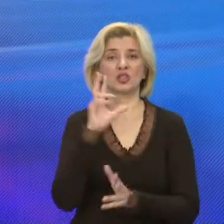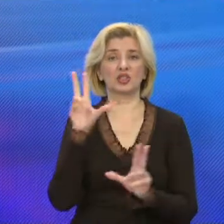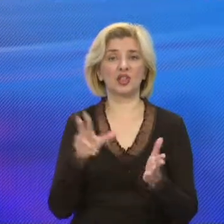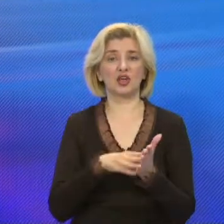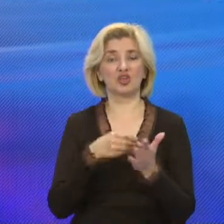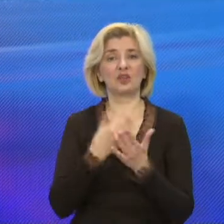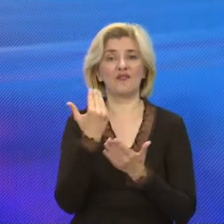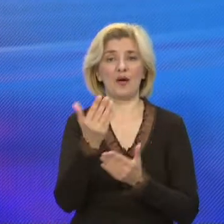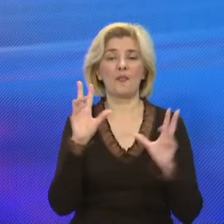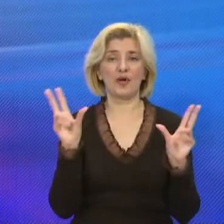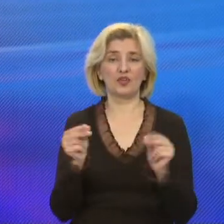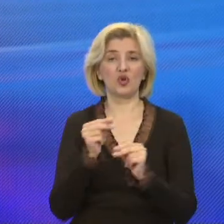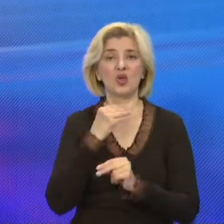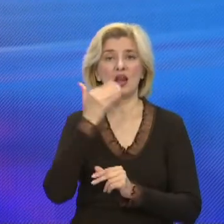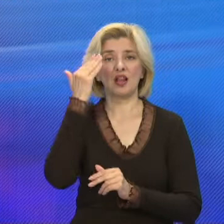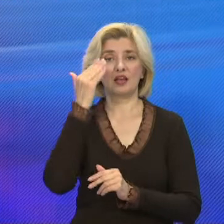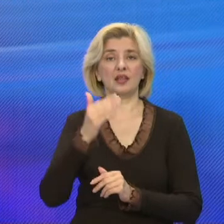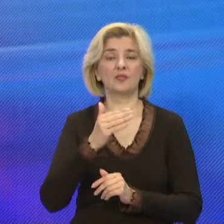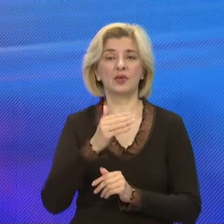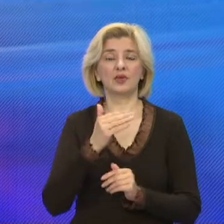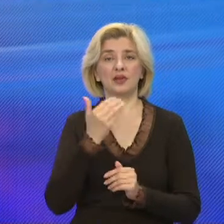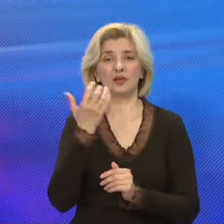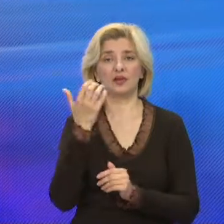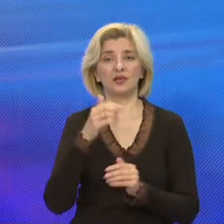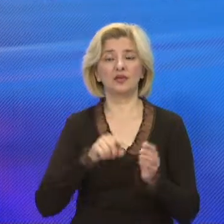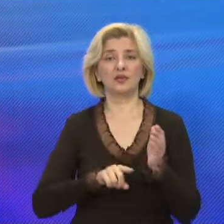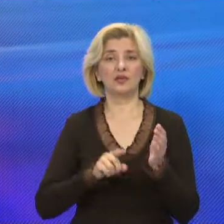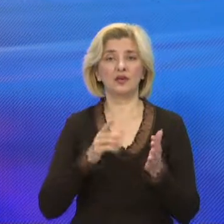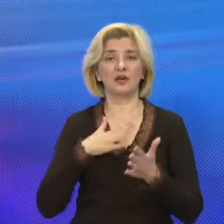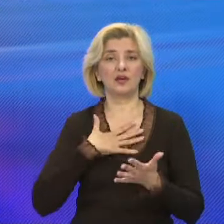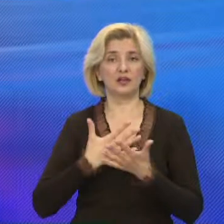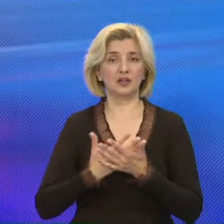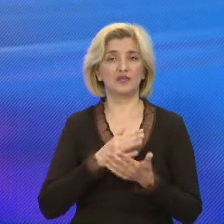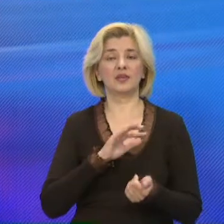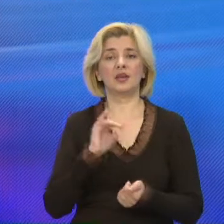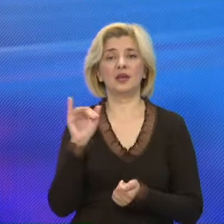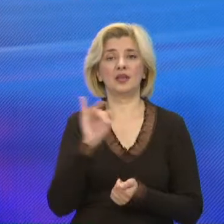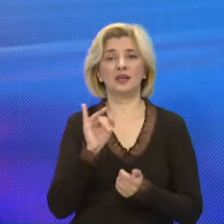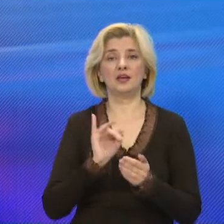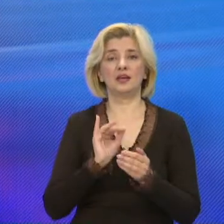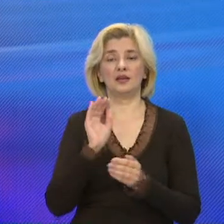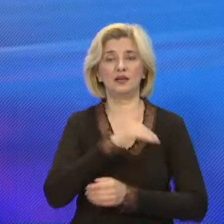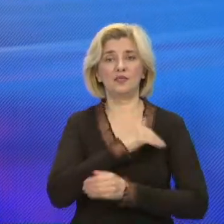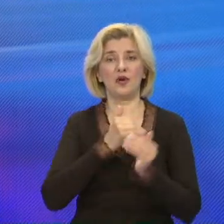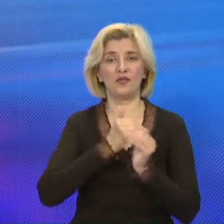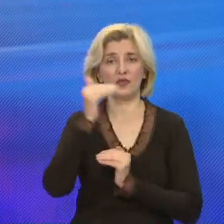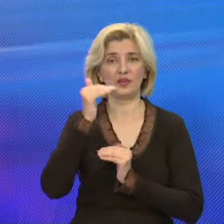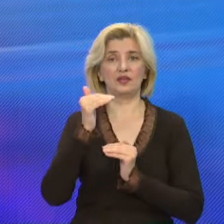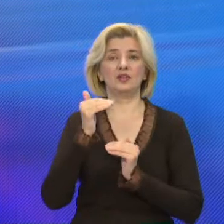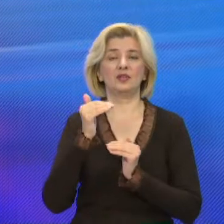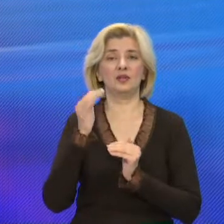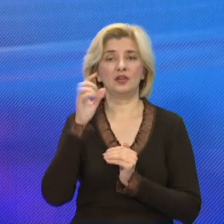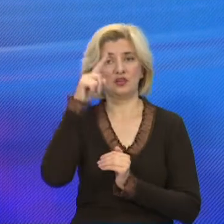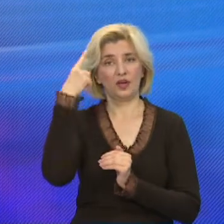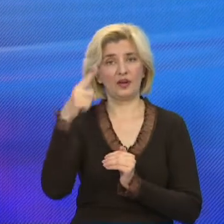в самом разгаре, столбики термометров иногда даже зашкаливают. Добавил градус и Евроопт, который приготовил крупнейший призовой